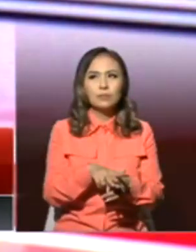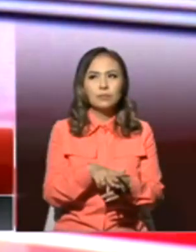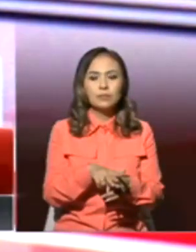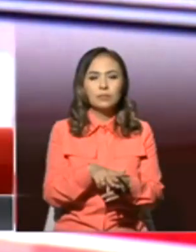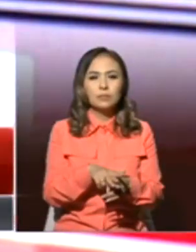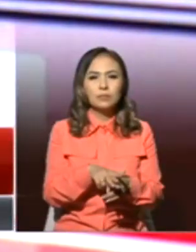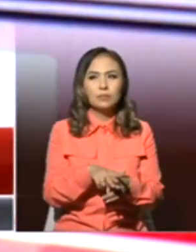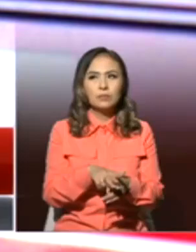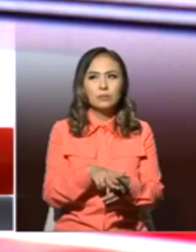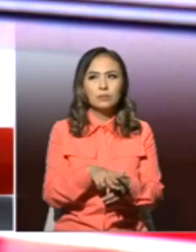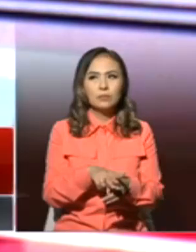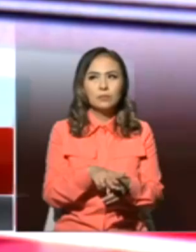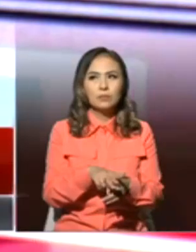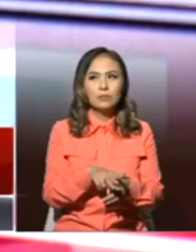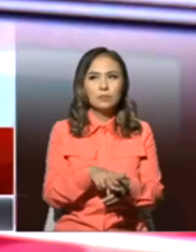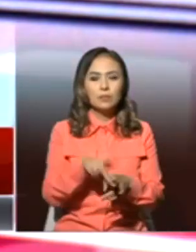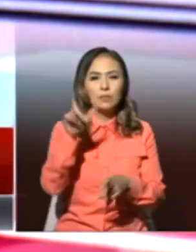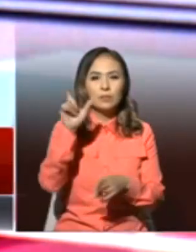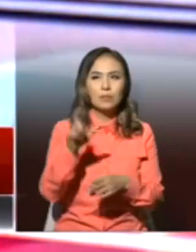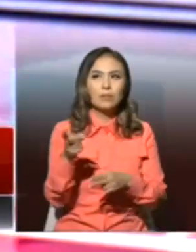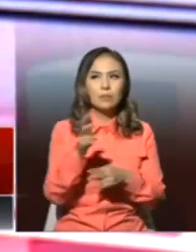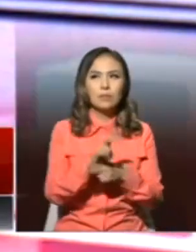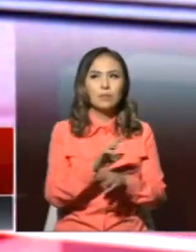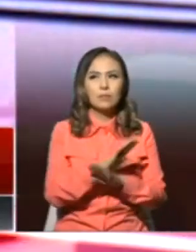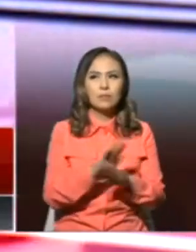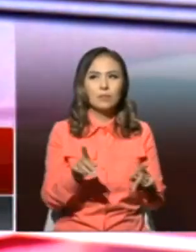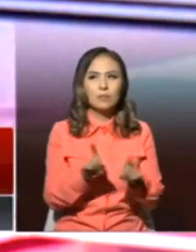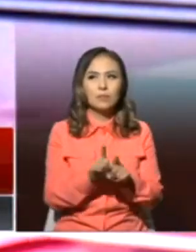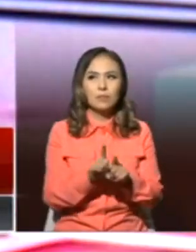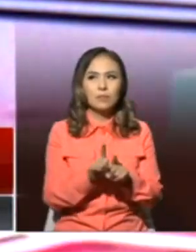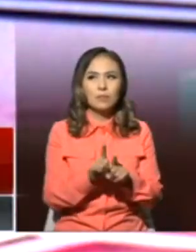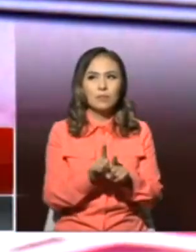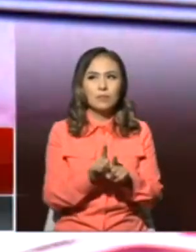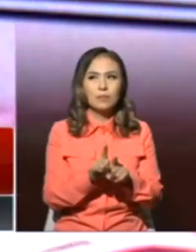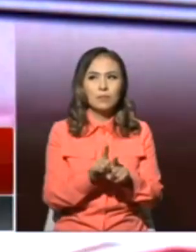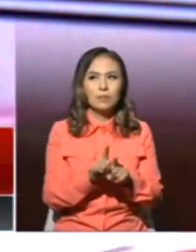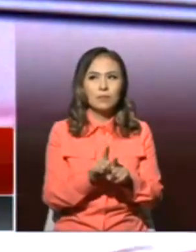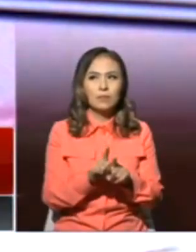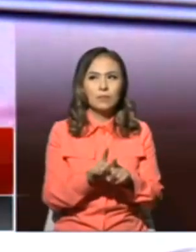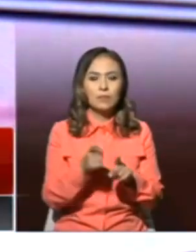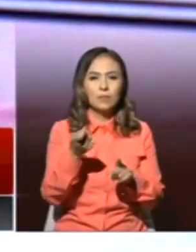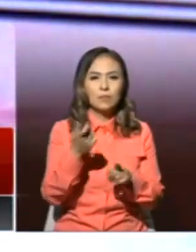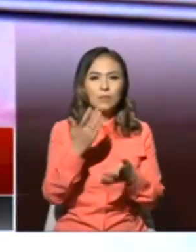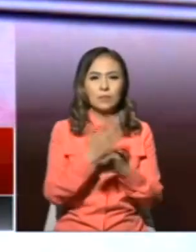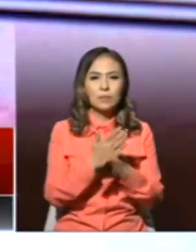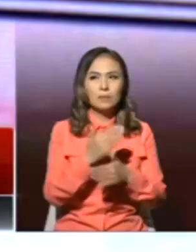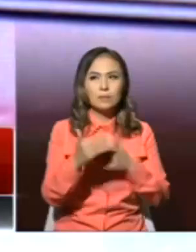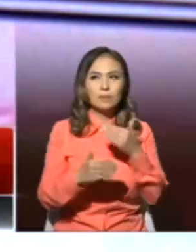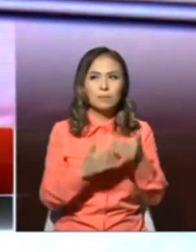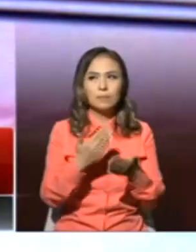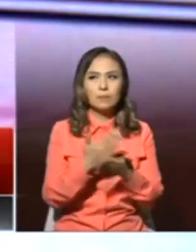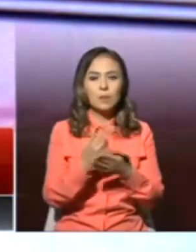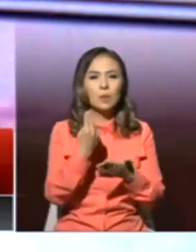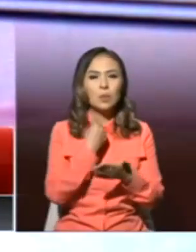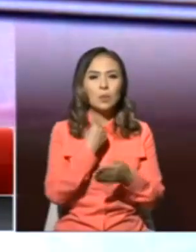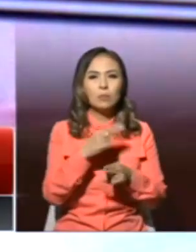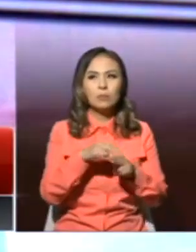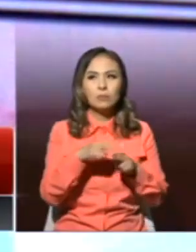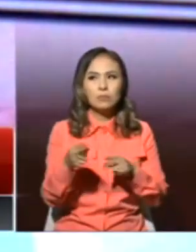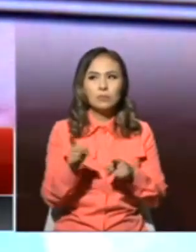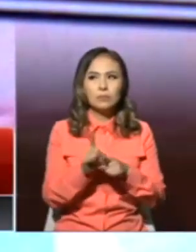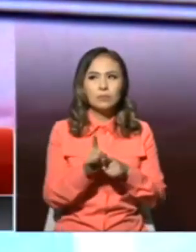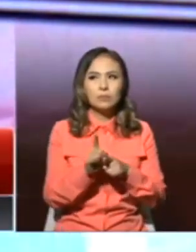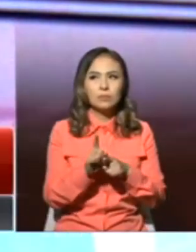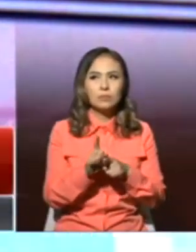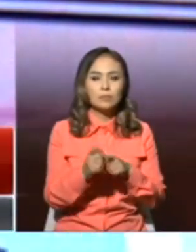сізге саналы түрде келді, иә? Иә, саналы түрде емес. Ол ата-анасы адамда салдар болады ғой уже. Қарыздар болады. Сол кезде адамдар